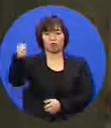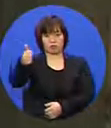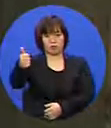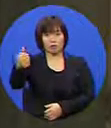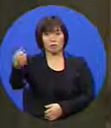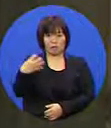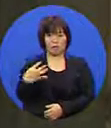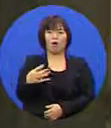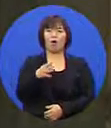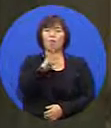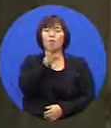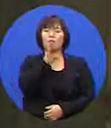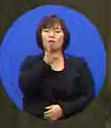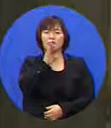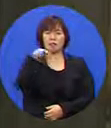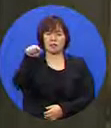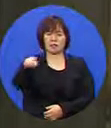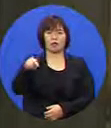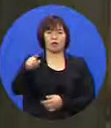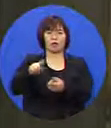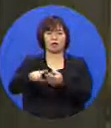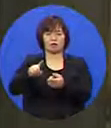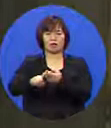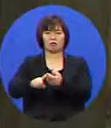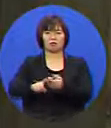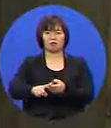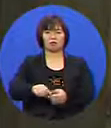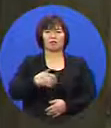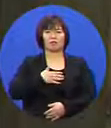스님께서는 거기에